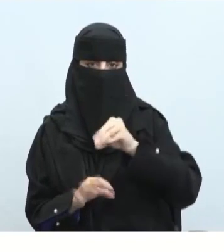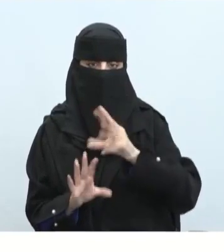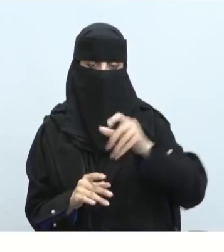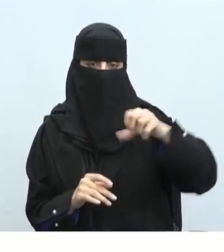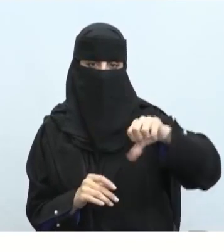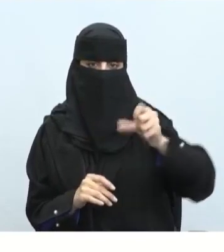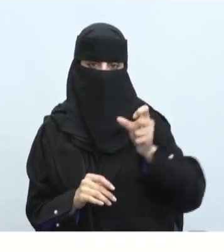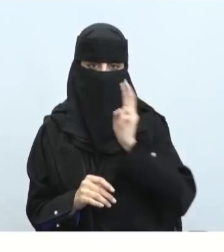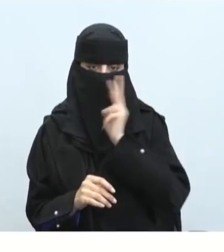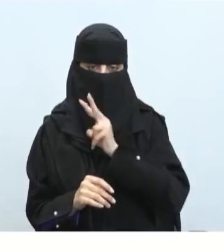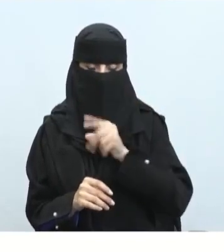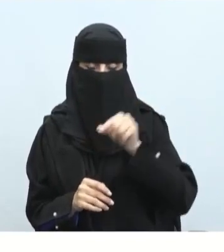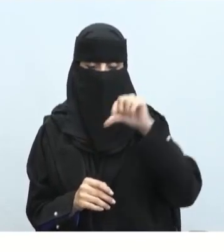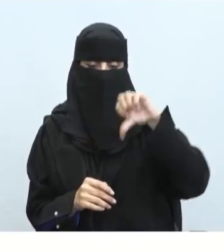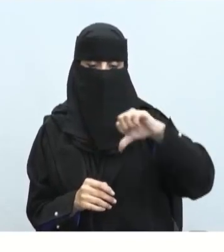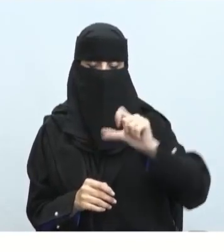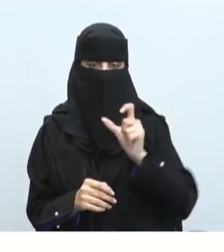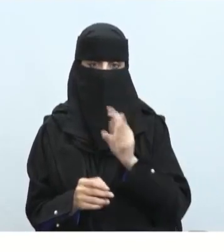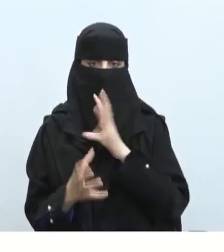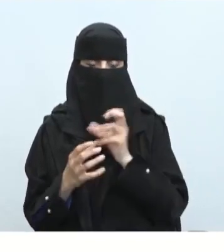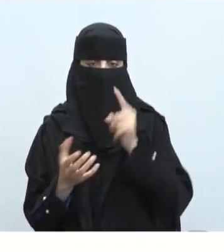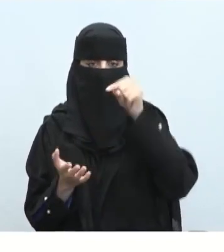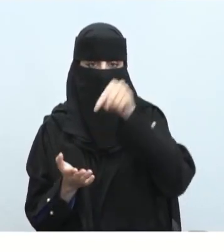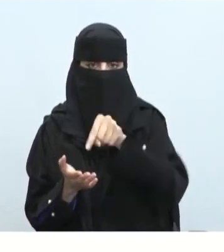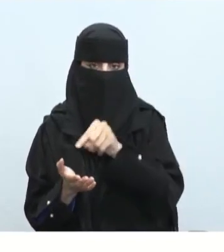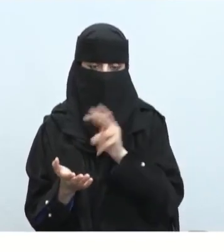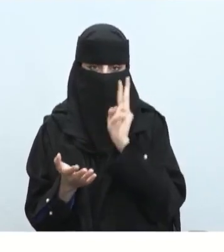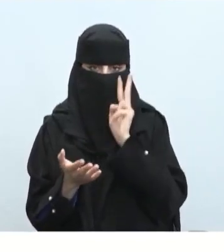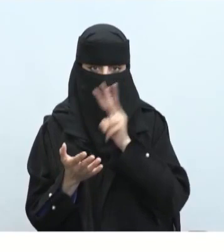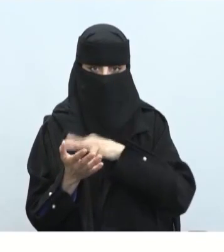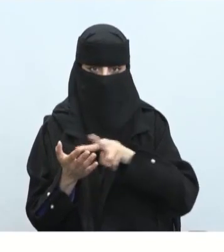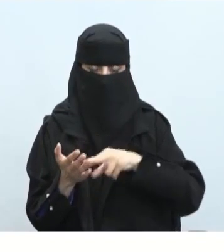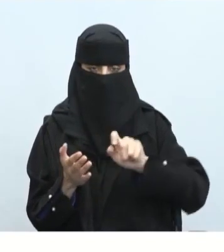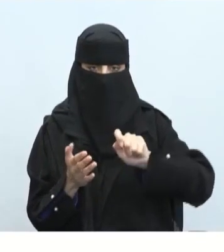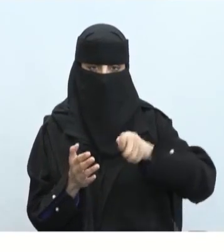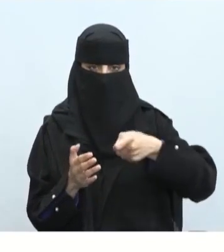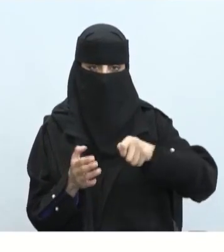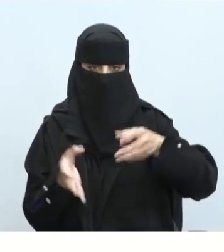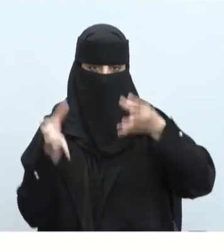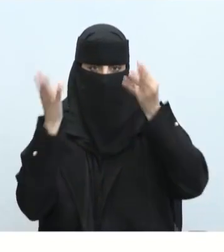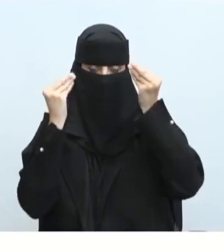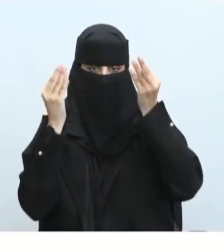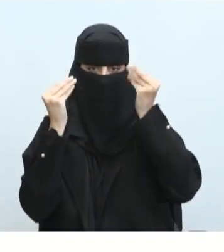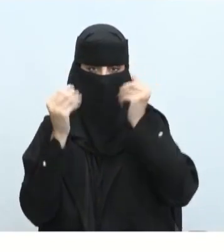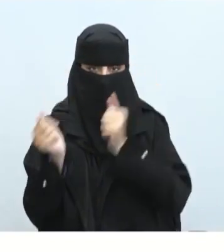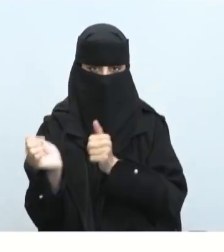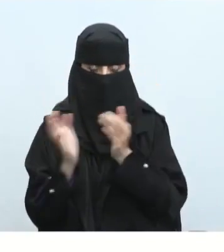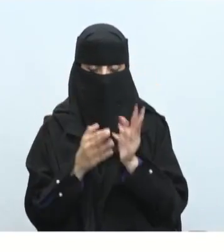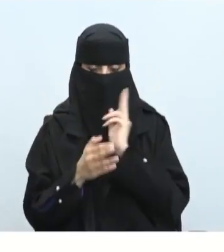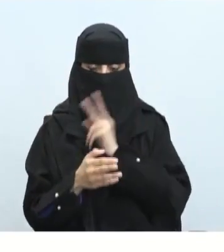ان القراءه مفتاح المعرفه ان حرف ناسخ